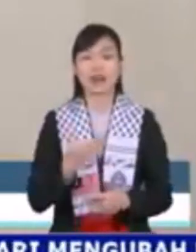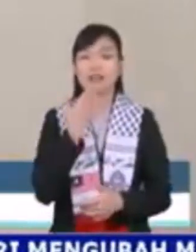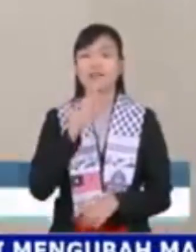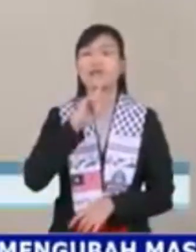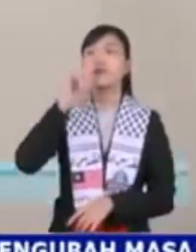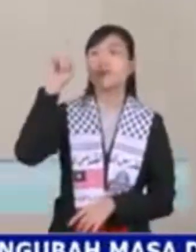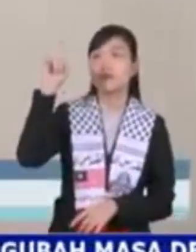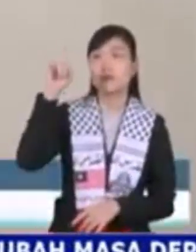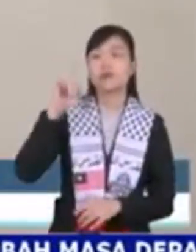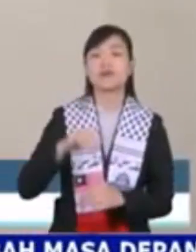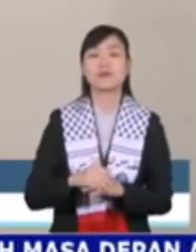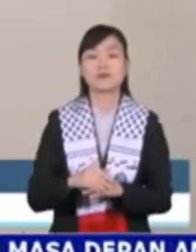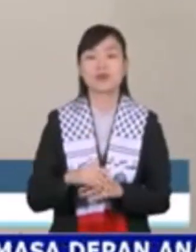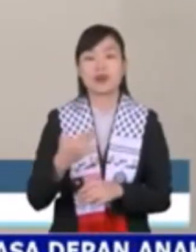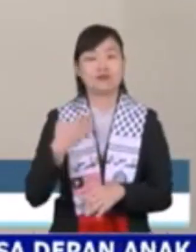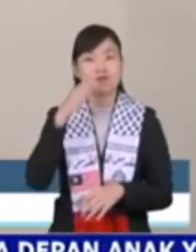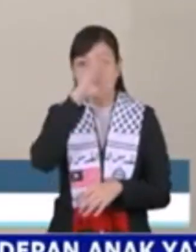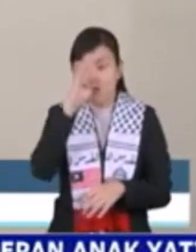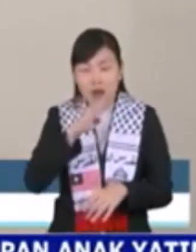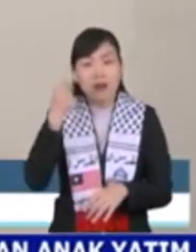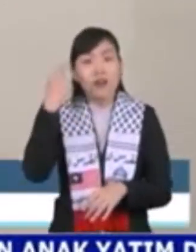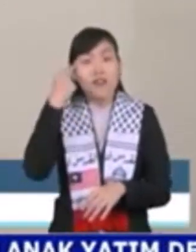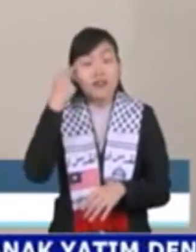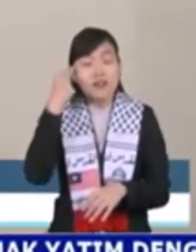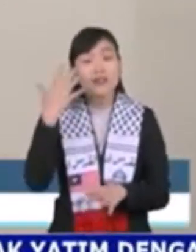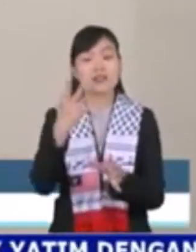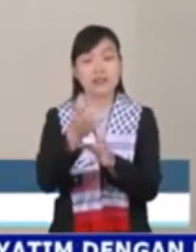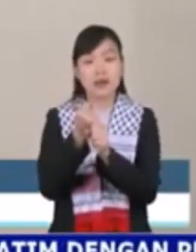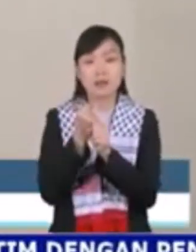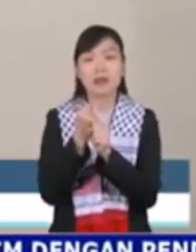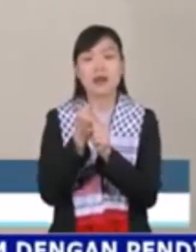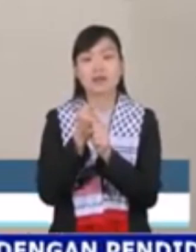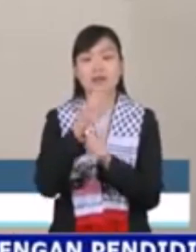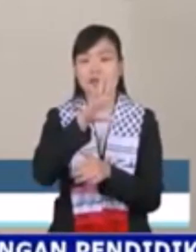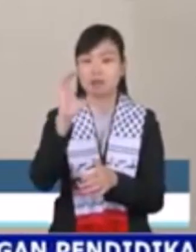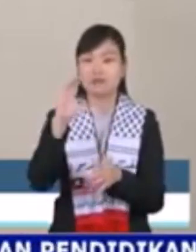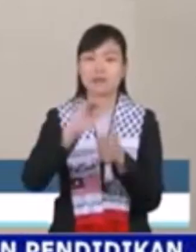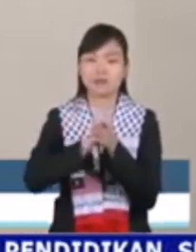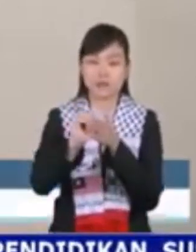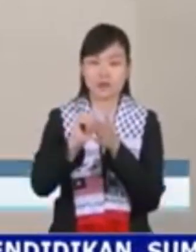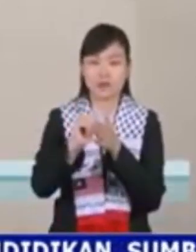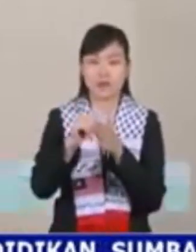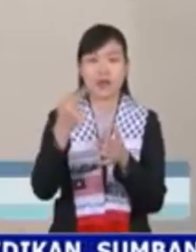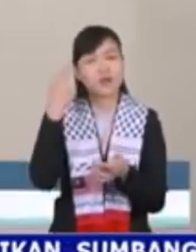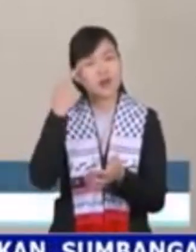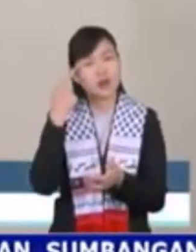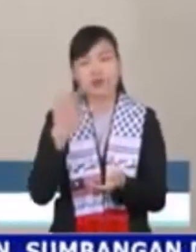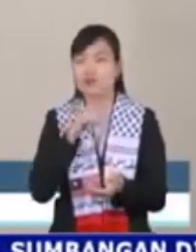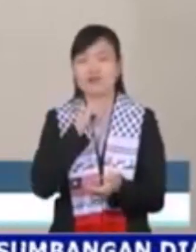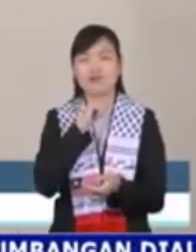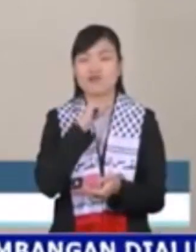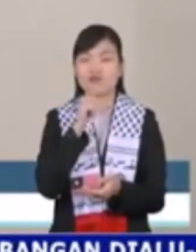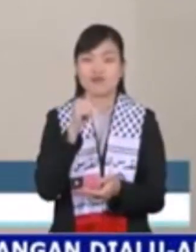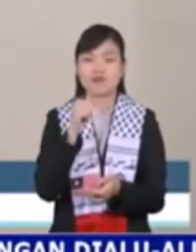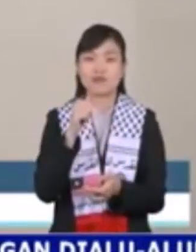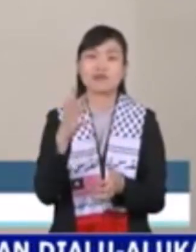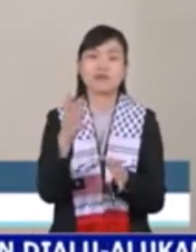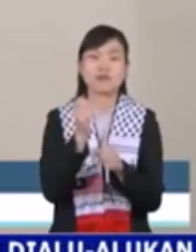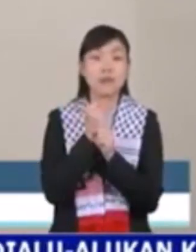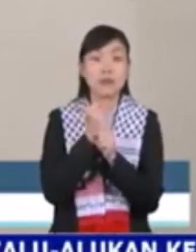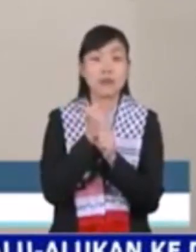Alhamdulillah, saya tak sangka dah boleh dapat bonus sebanyak RM500. Ingat ke memang dah tak dapat dah.